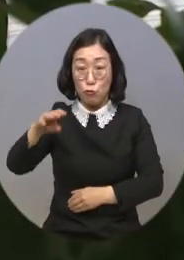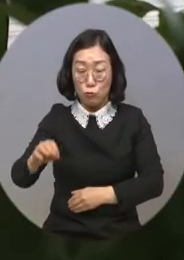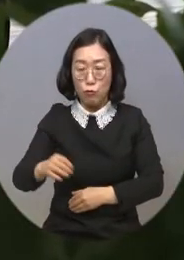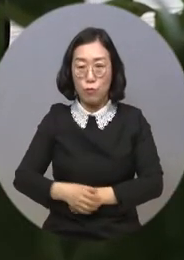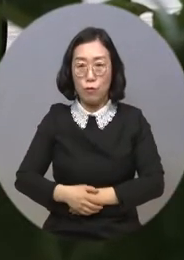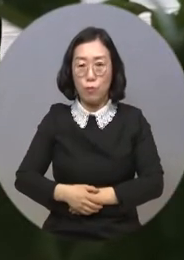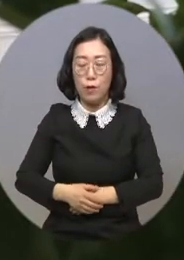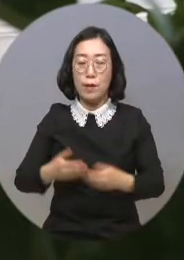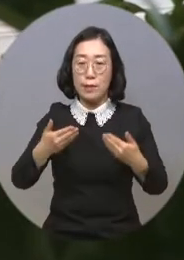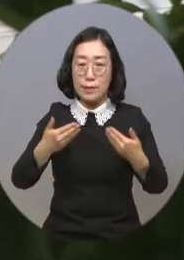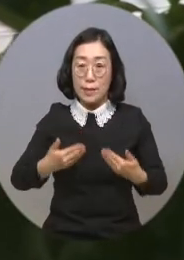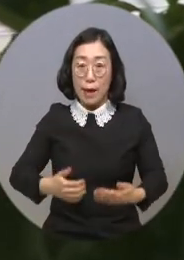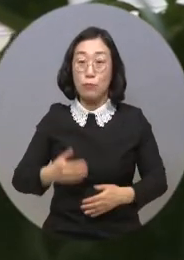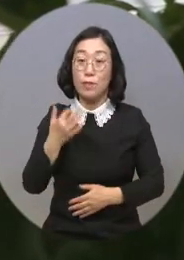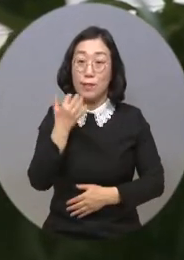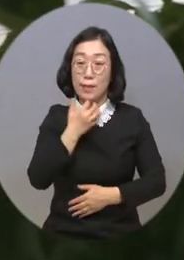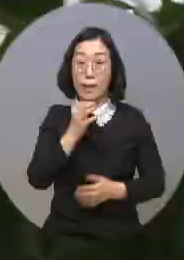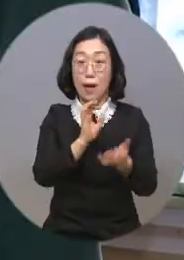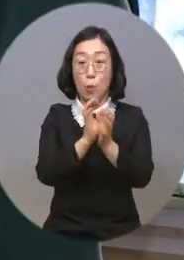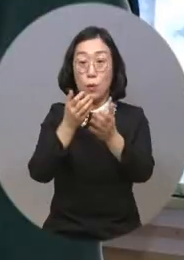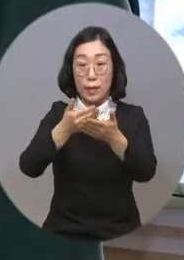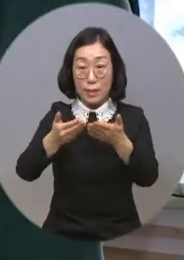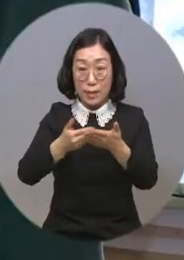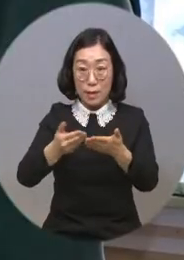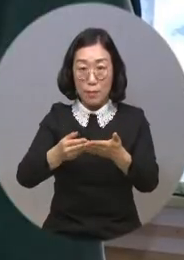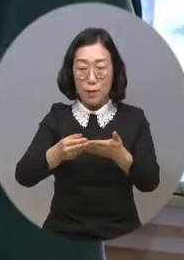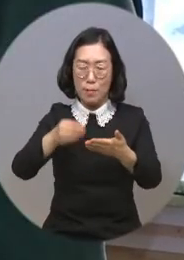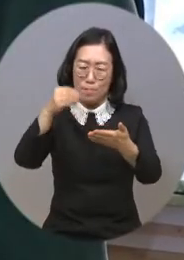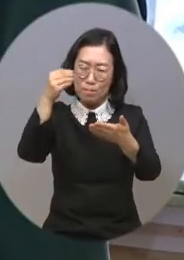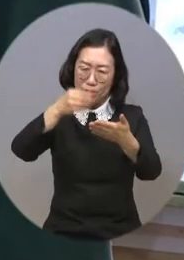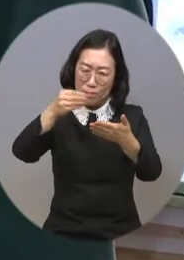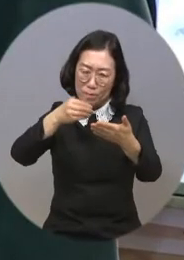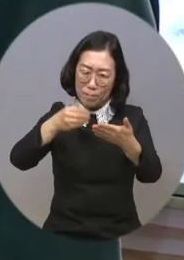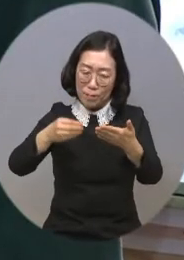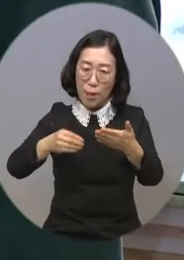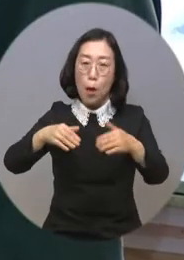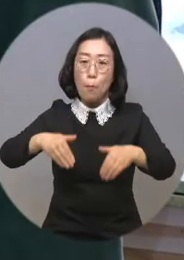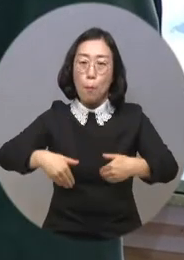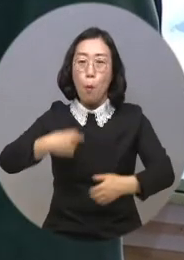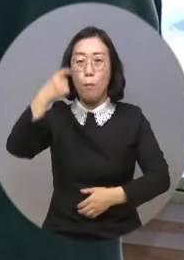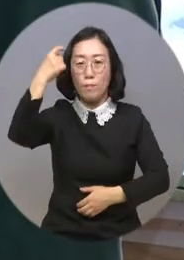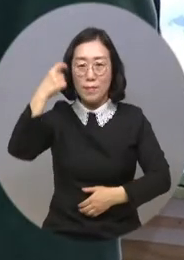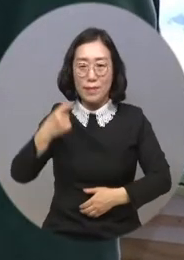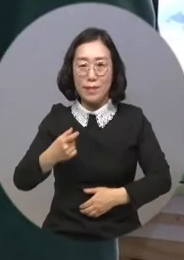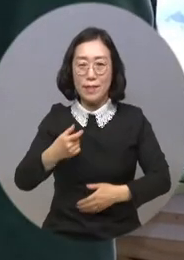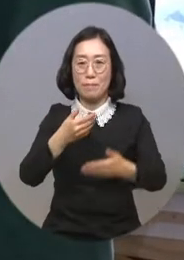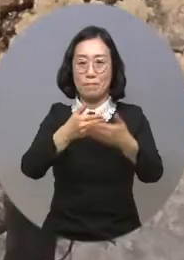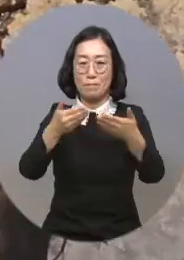은은하고 차분한 색감의 꽃 그림을 붓으로 수십 번 덧칠해 봄의 색깔로 그려냈습니다.